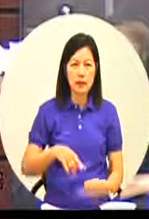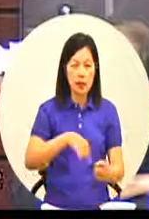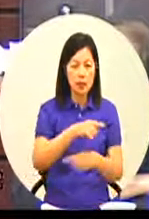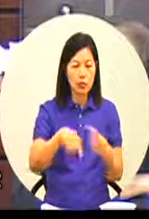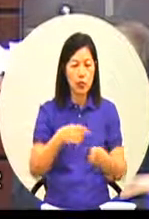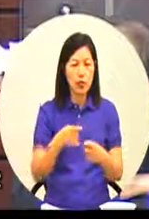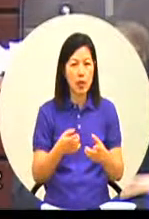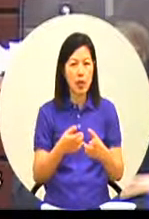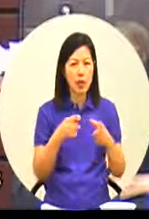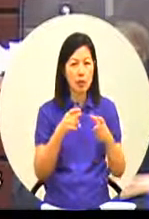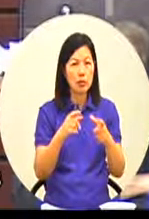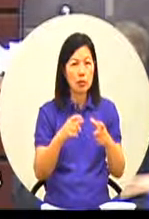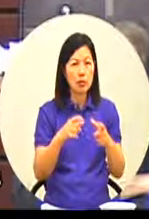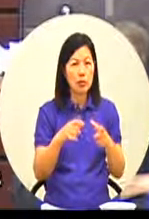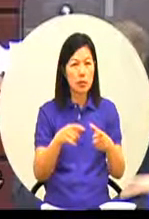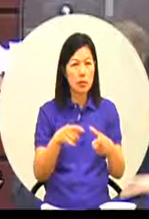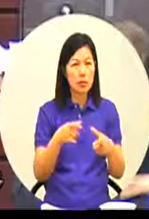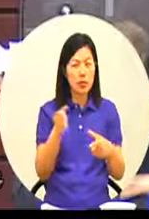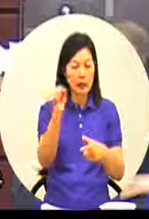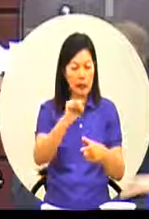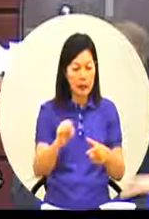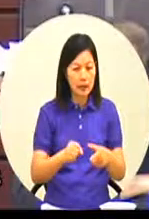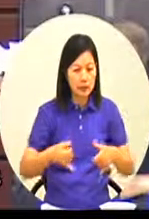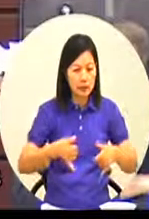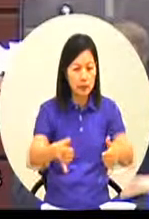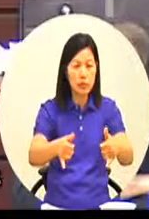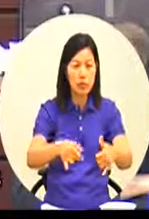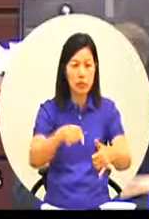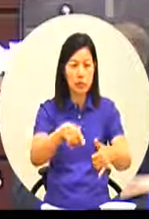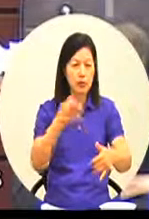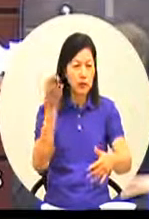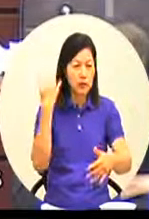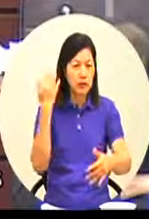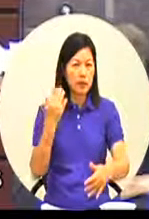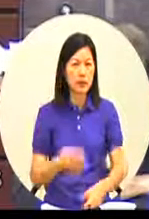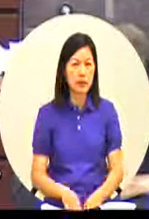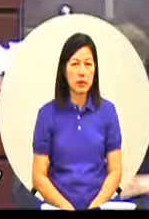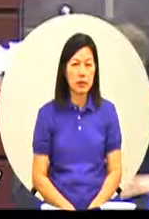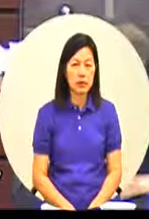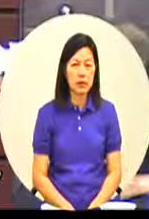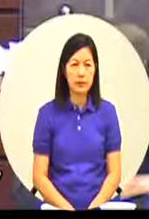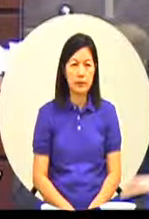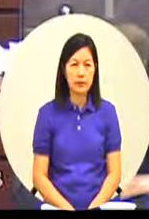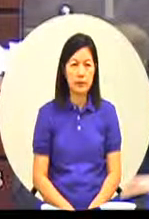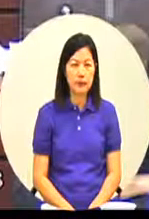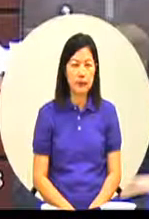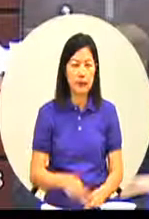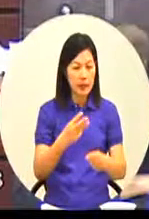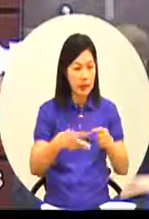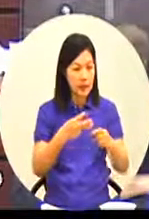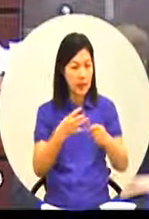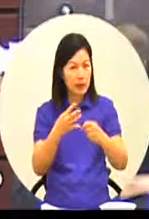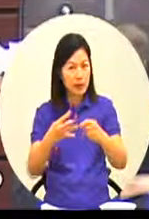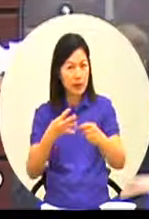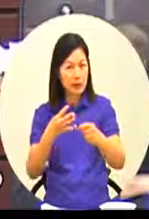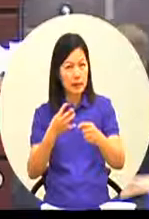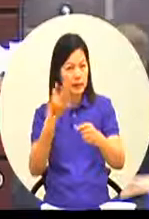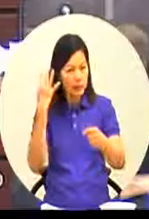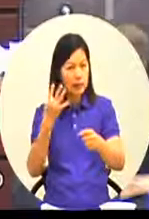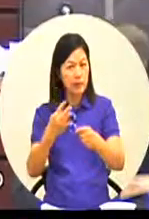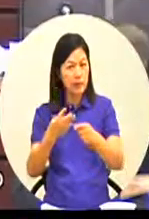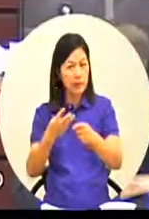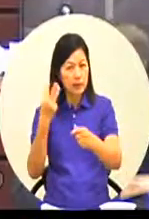型诶 AC 路面吼。其实，咱早期已差不多，我会去三四当前啦。哦，我们第一